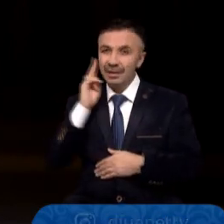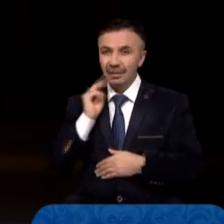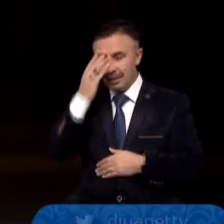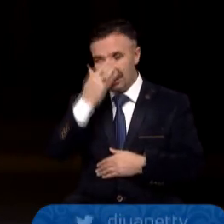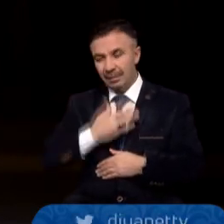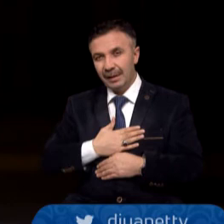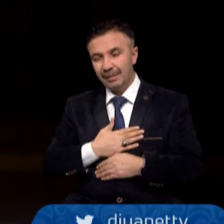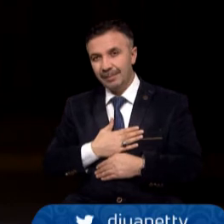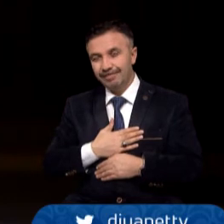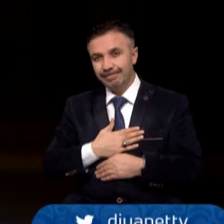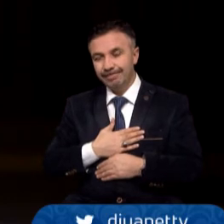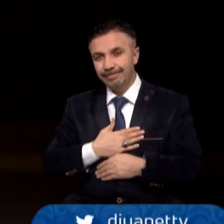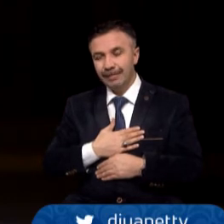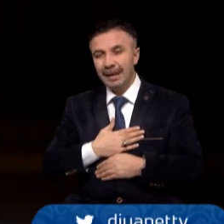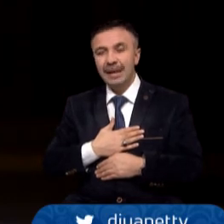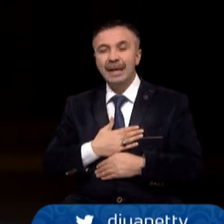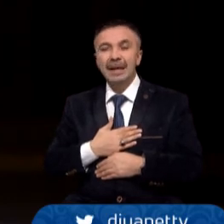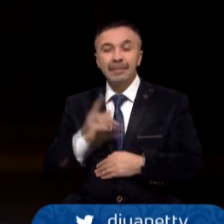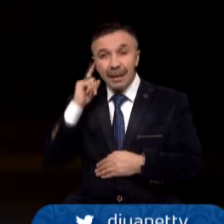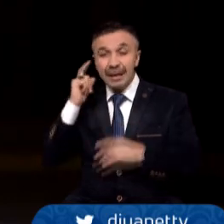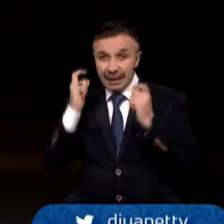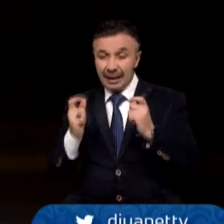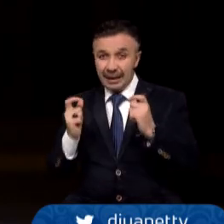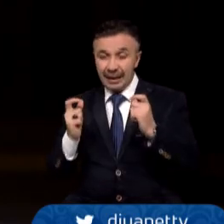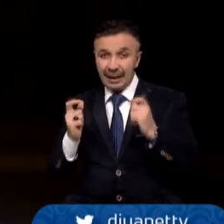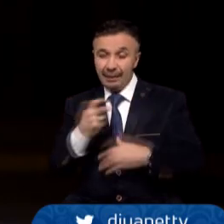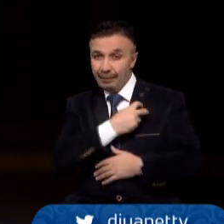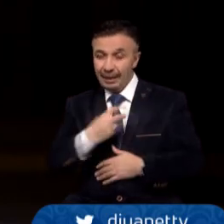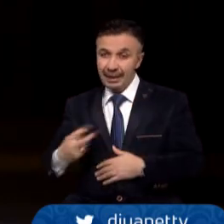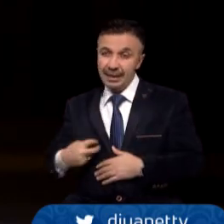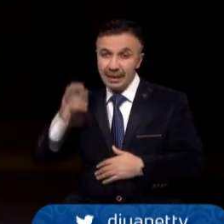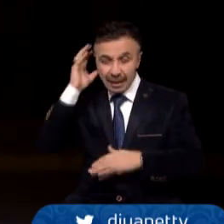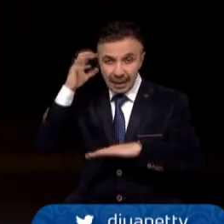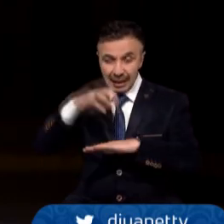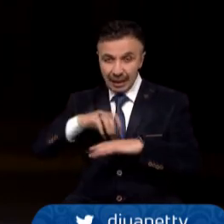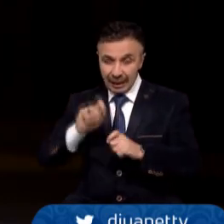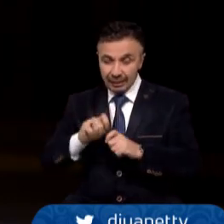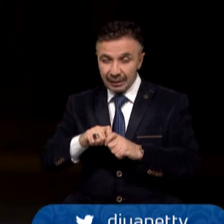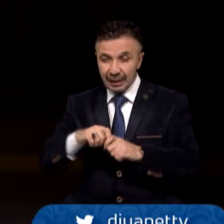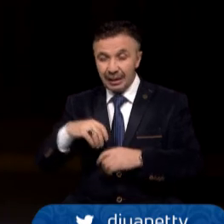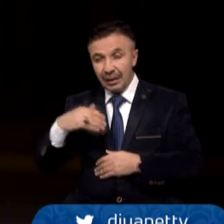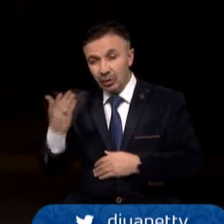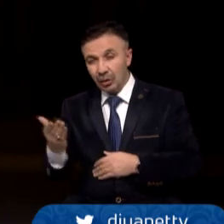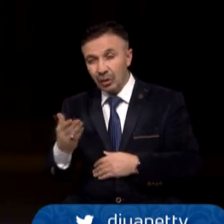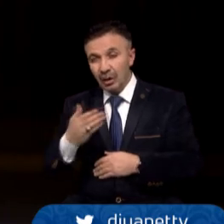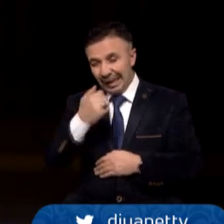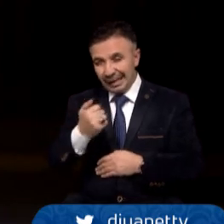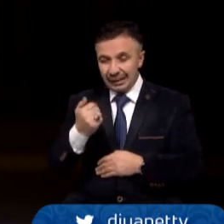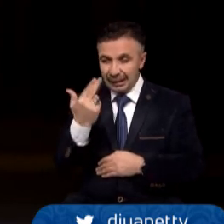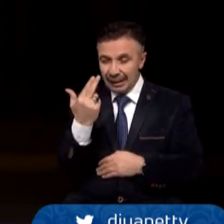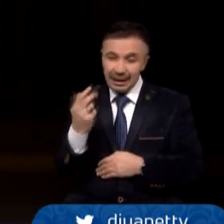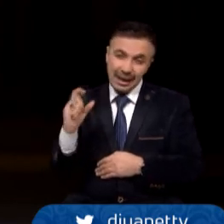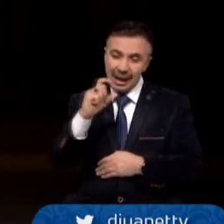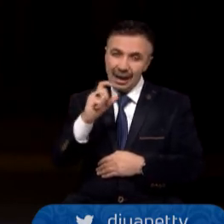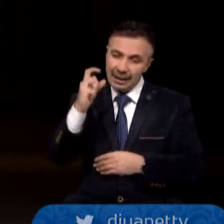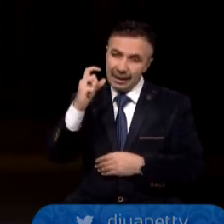bu peygamber Sallallahu Aleyhi ve Sellem Efendimiz Medine'de Mescit yaptırdıktan sonra biliyorsunuz